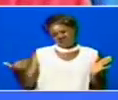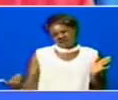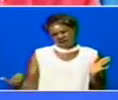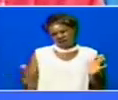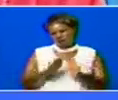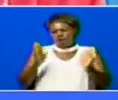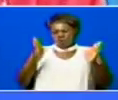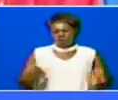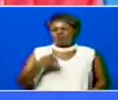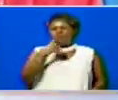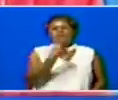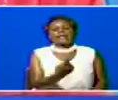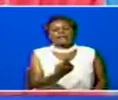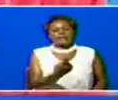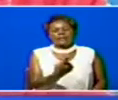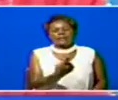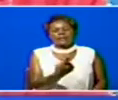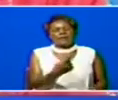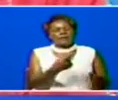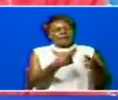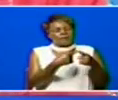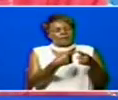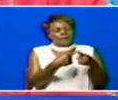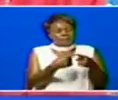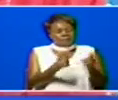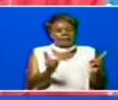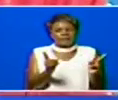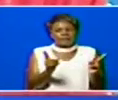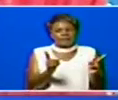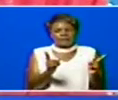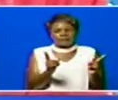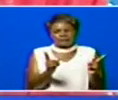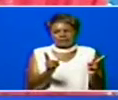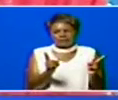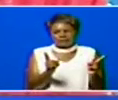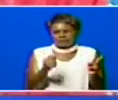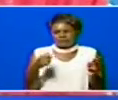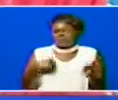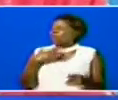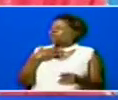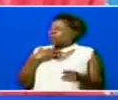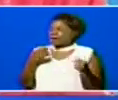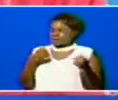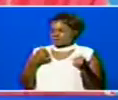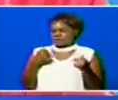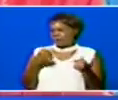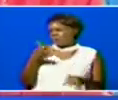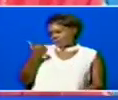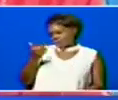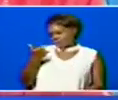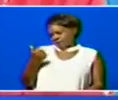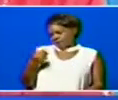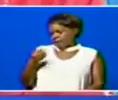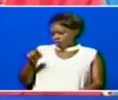hakuna mtu ningesema kwa kwake. But ni matamanio ya moyo wangu ya kwamba ingekuwa ya kwamba